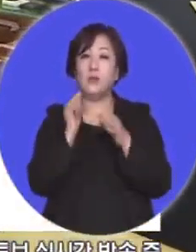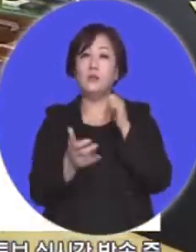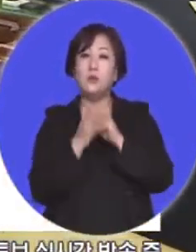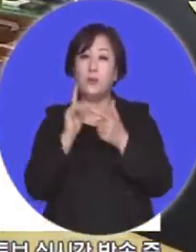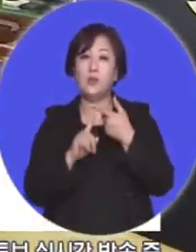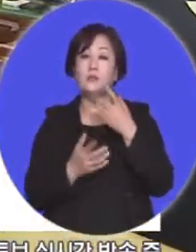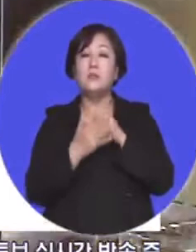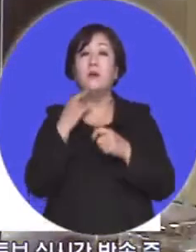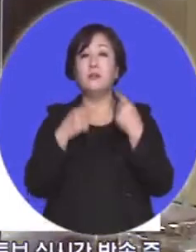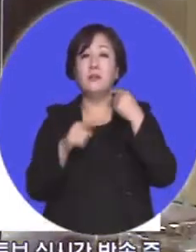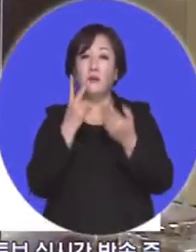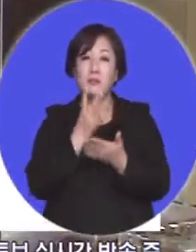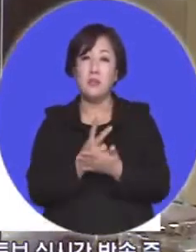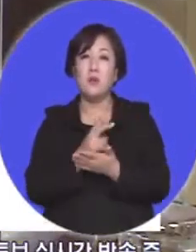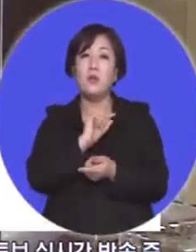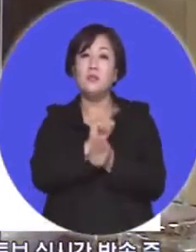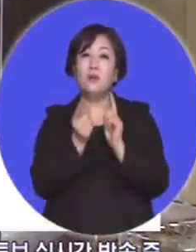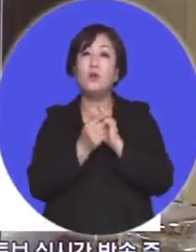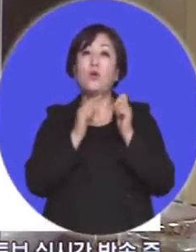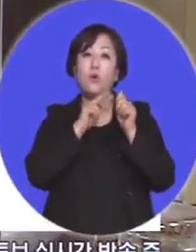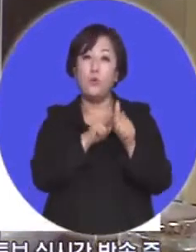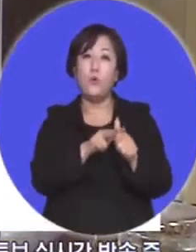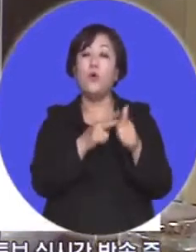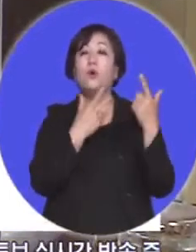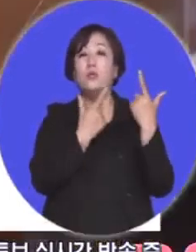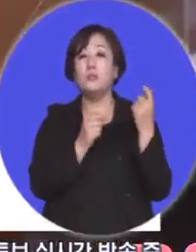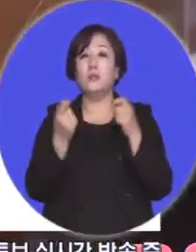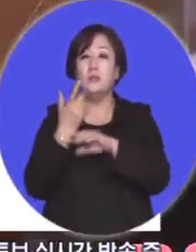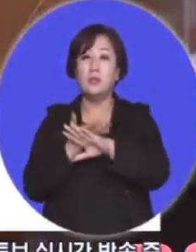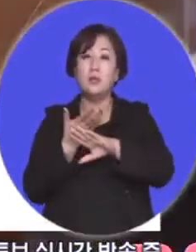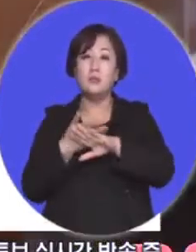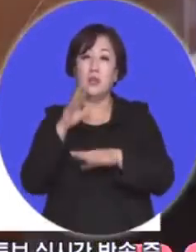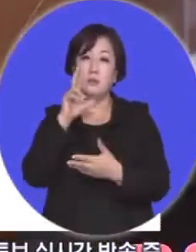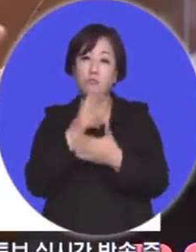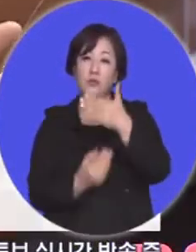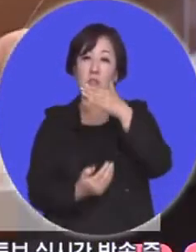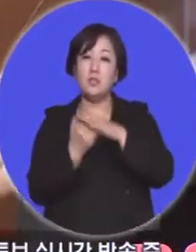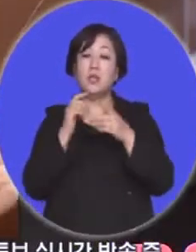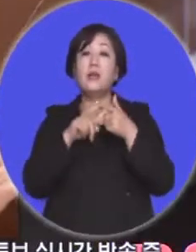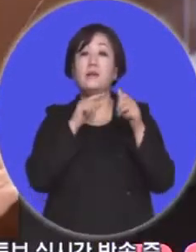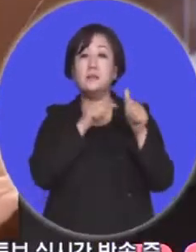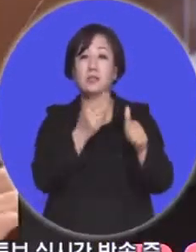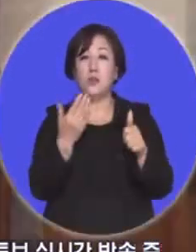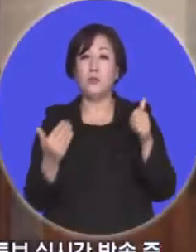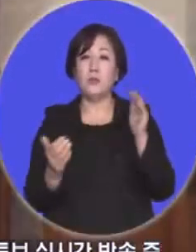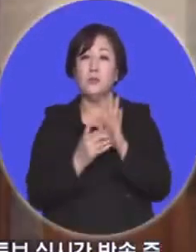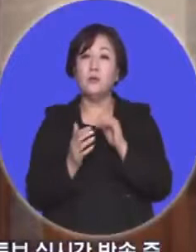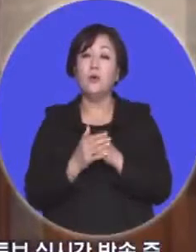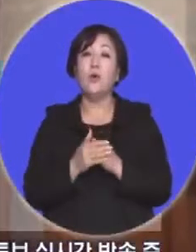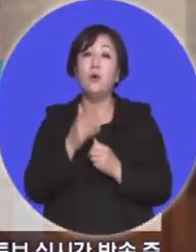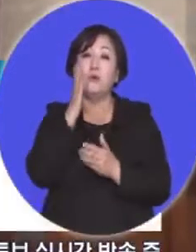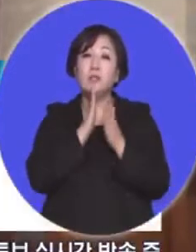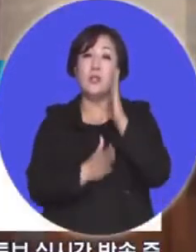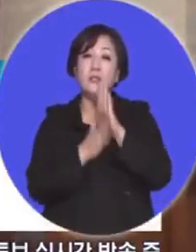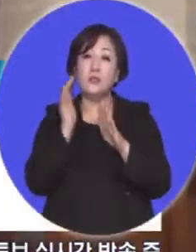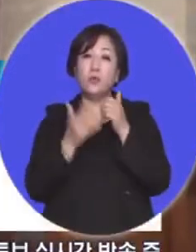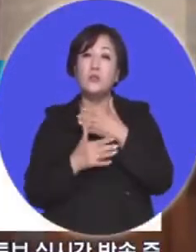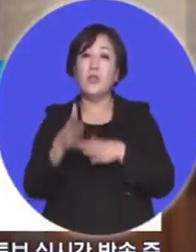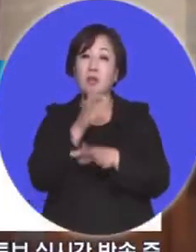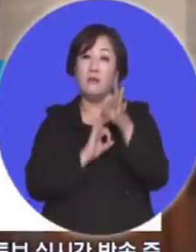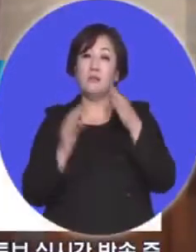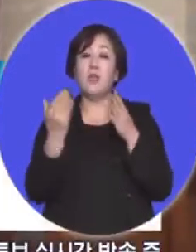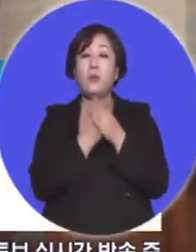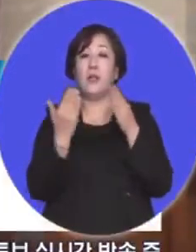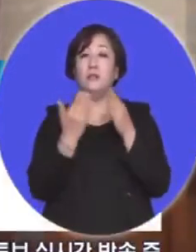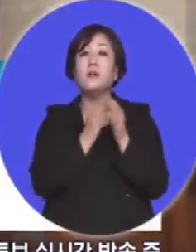시의 경제정책과 후보의 의견이 일치하지 않는 건 문제라는 지적이 나왔습니다. 우리 시의 중소기업 경제발전을